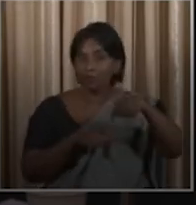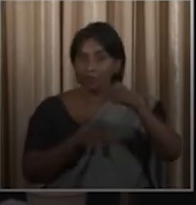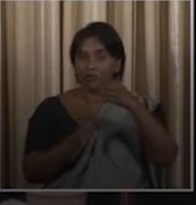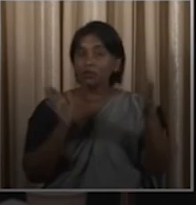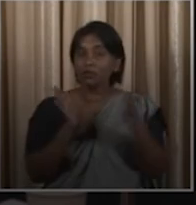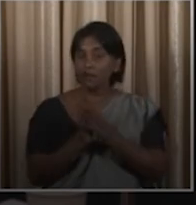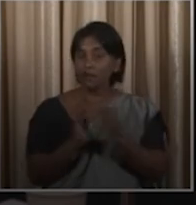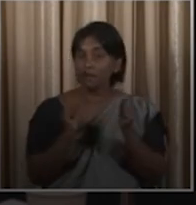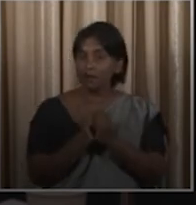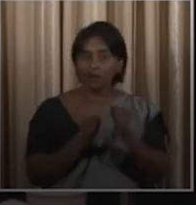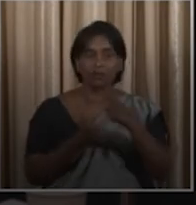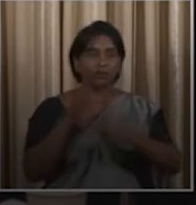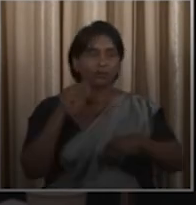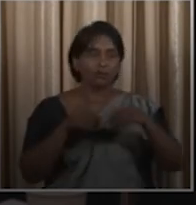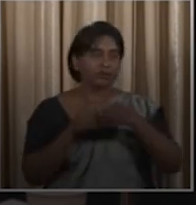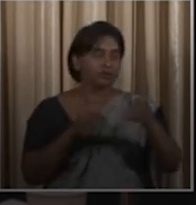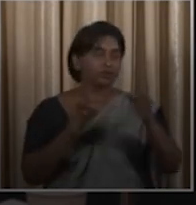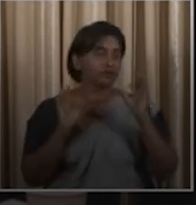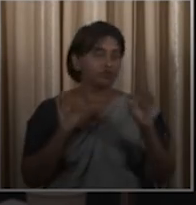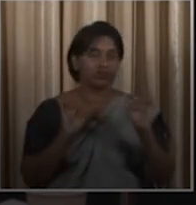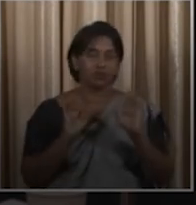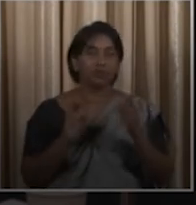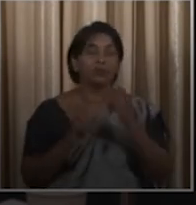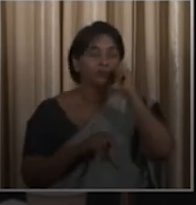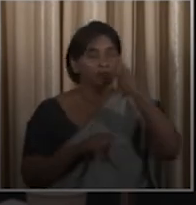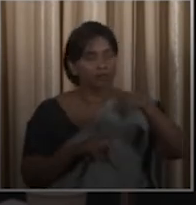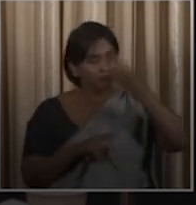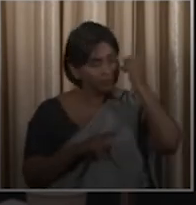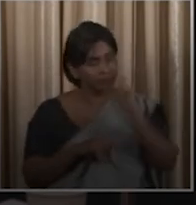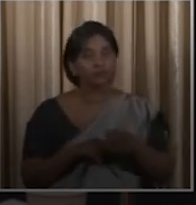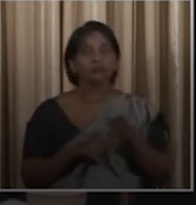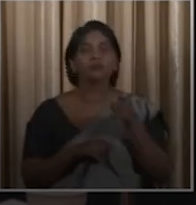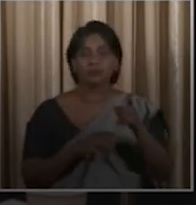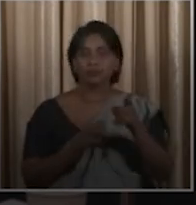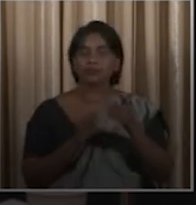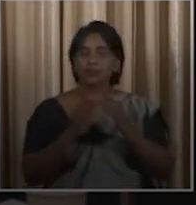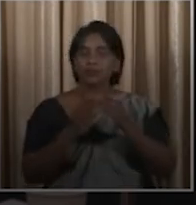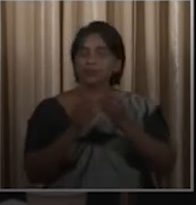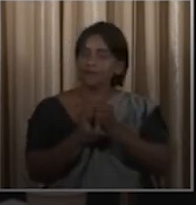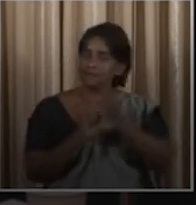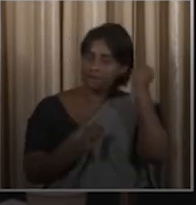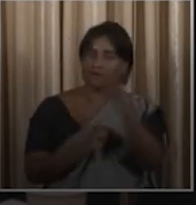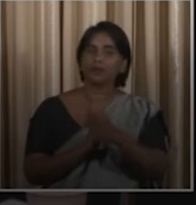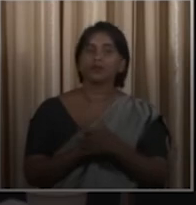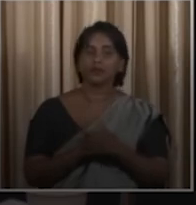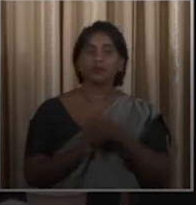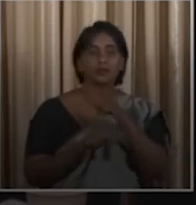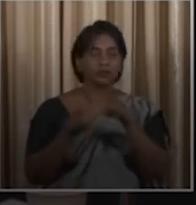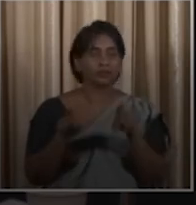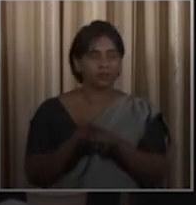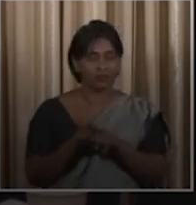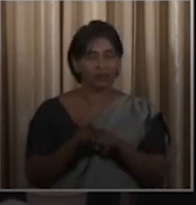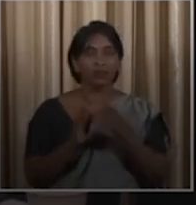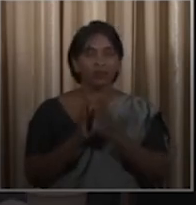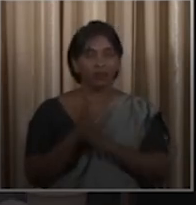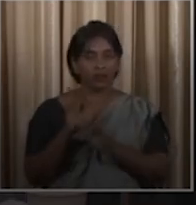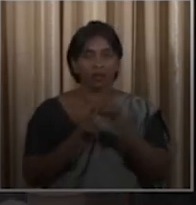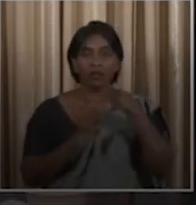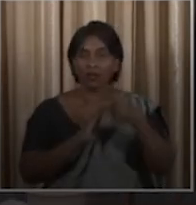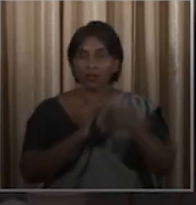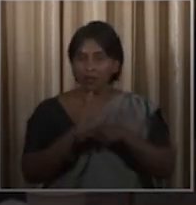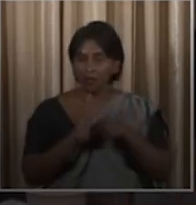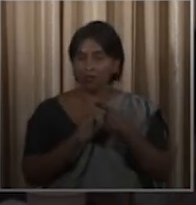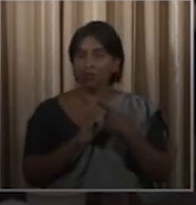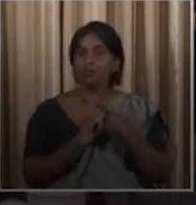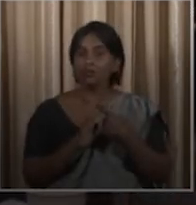lesu ini pa janata awa aniwar ini tamu nasal game ika gana. Enisa menteri tu muni meratak kawara akar